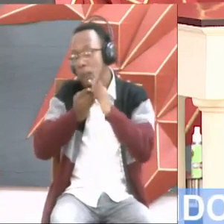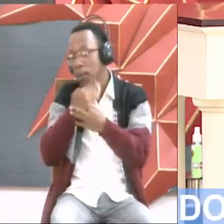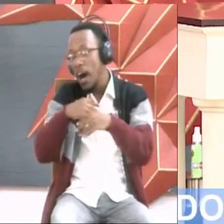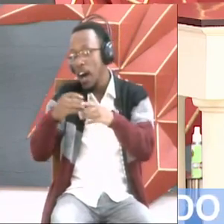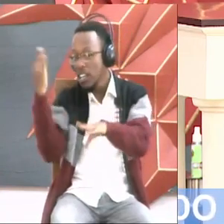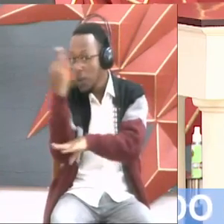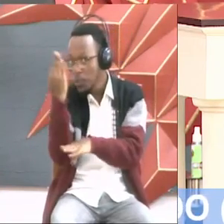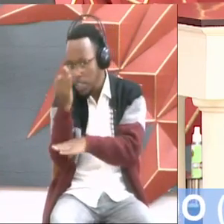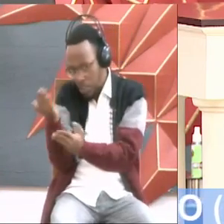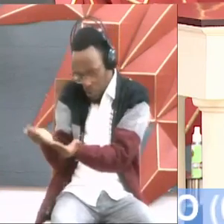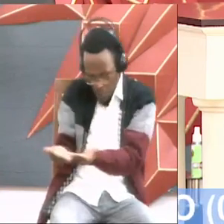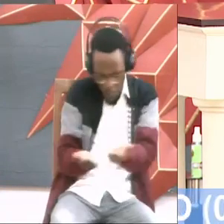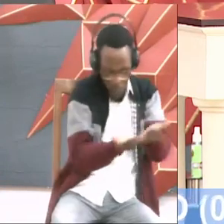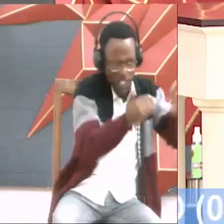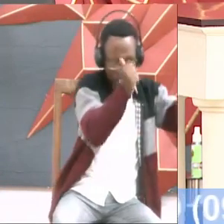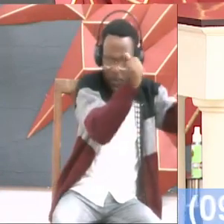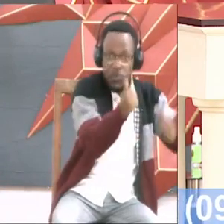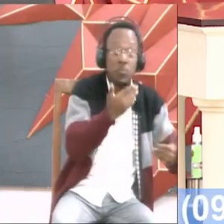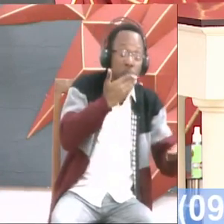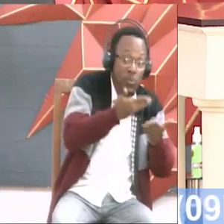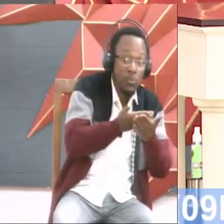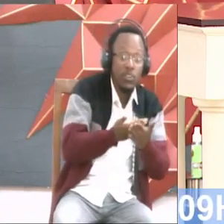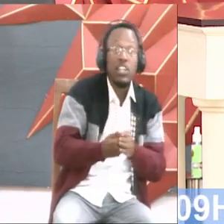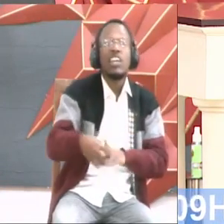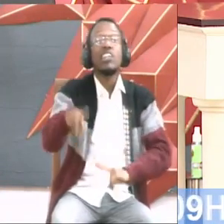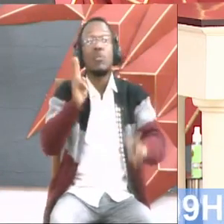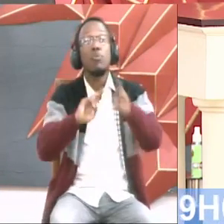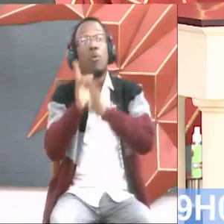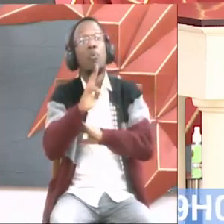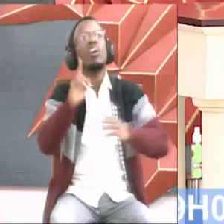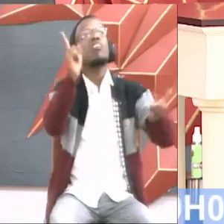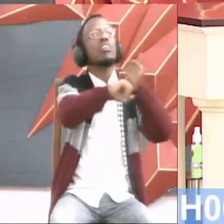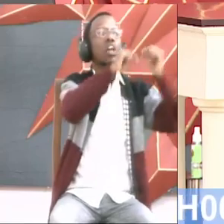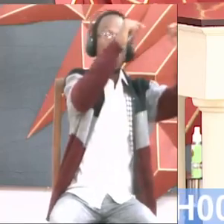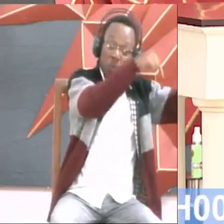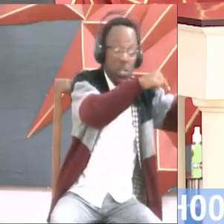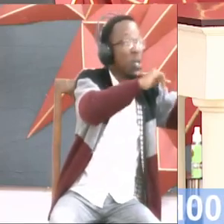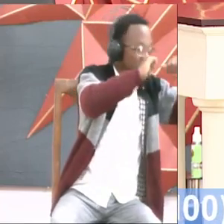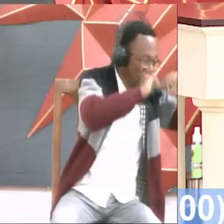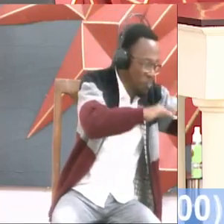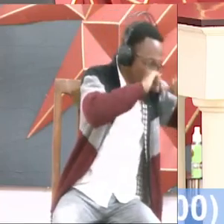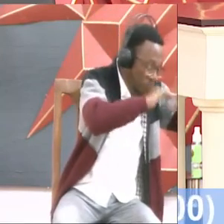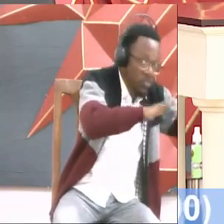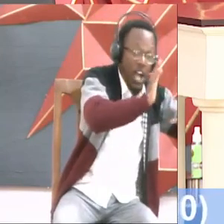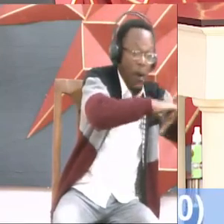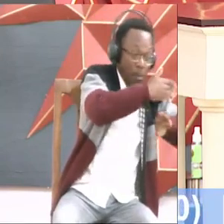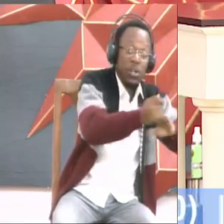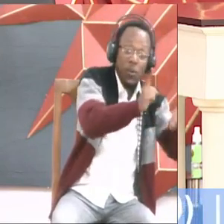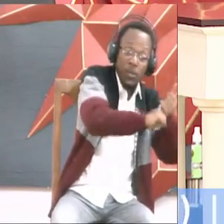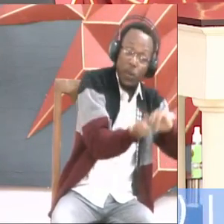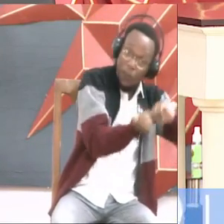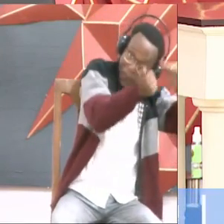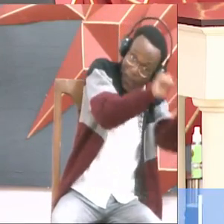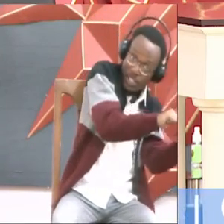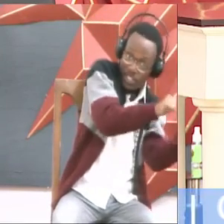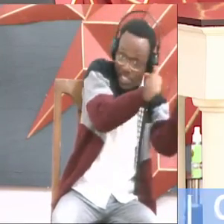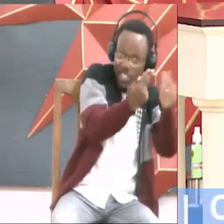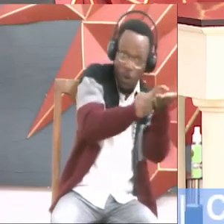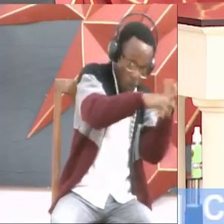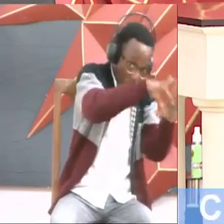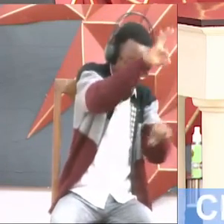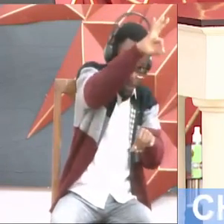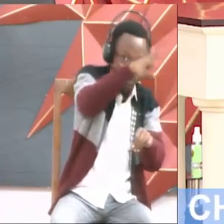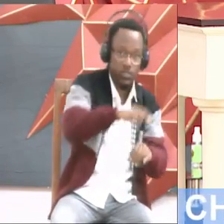vo vandruka. Imane kandruki kava heza giriramo. Va kava tiswa na Saint Esprit. Bakava